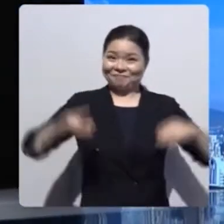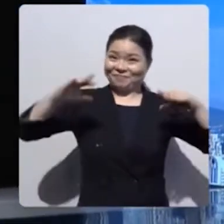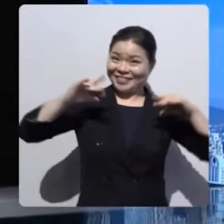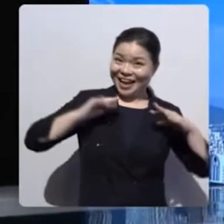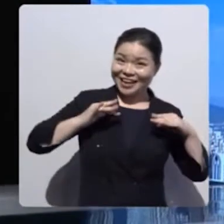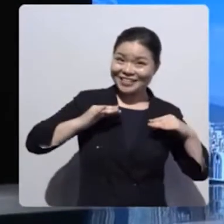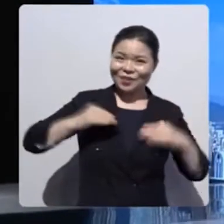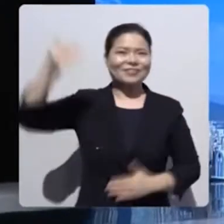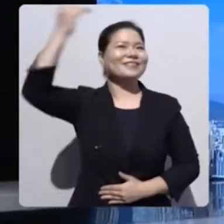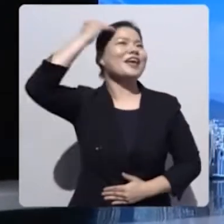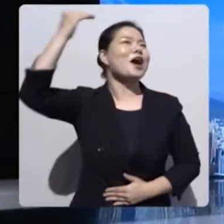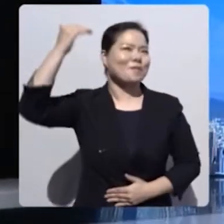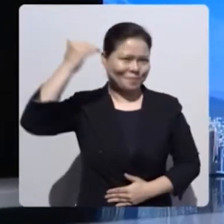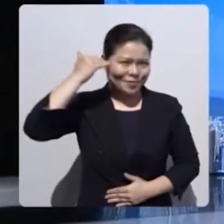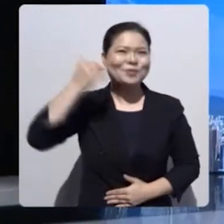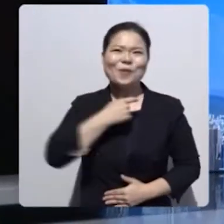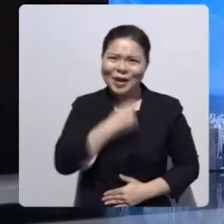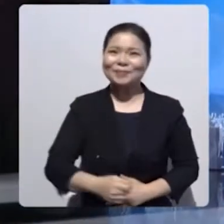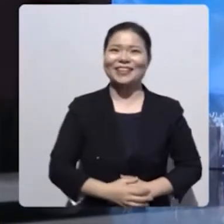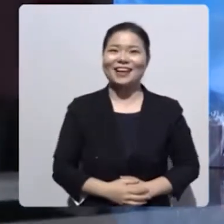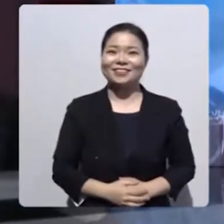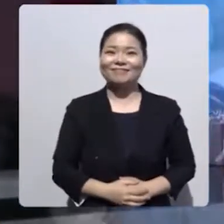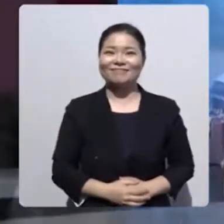자랑스러운 대한민국입니다.